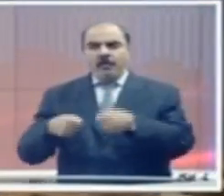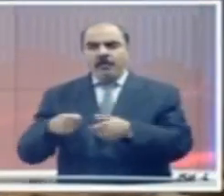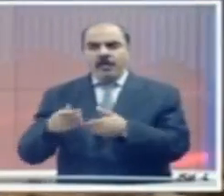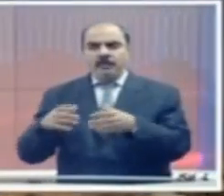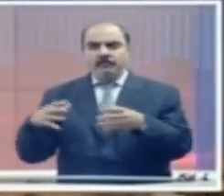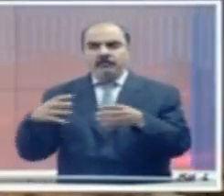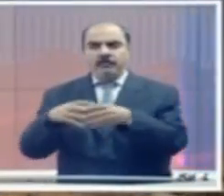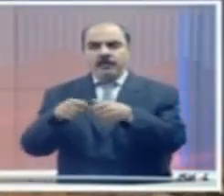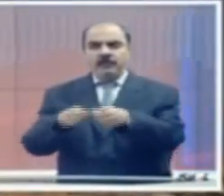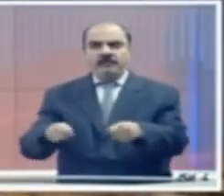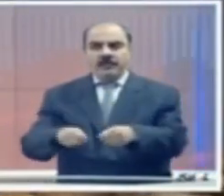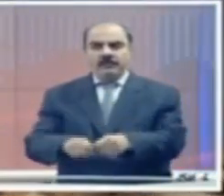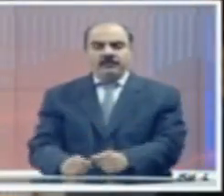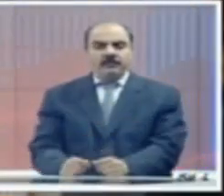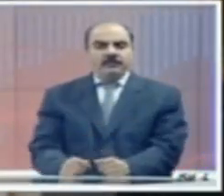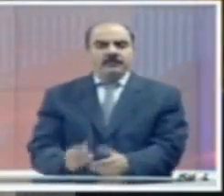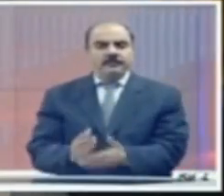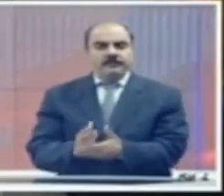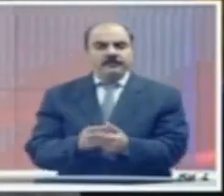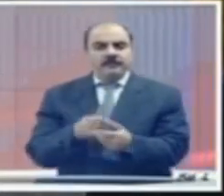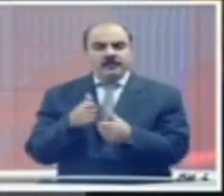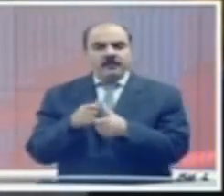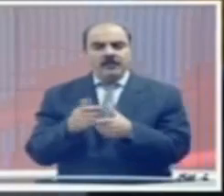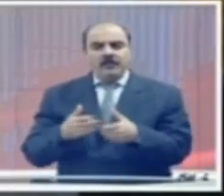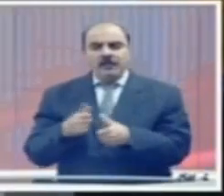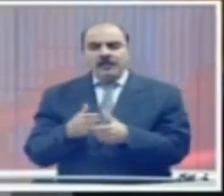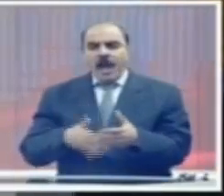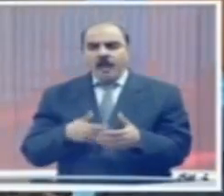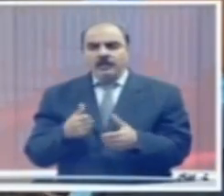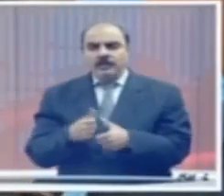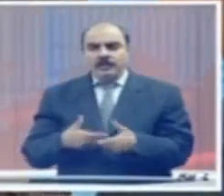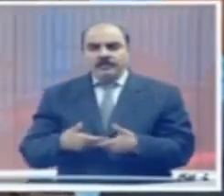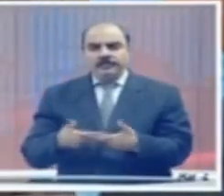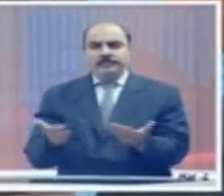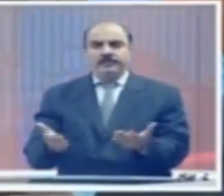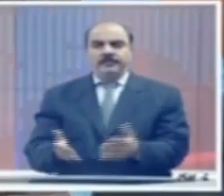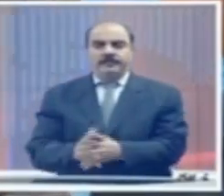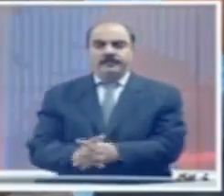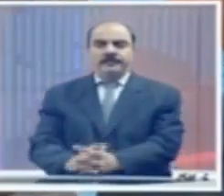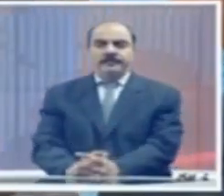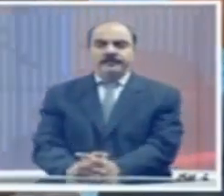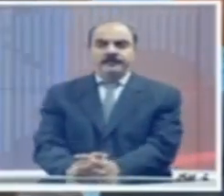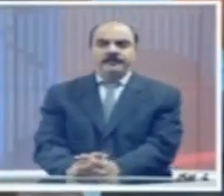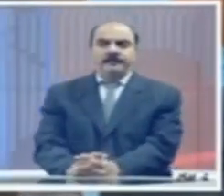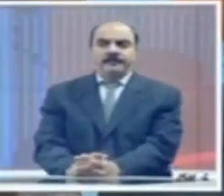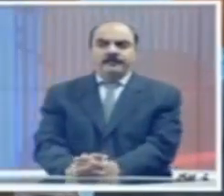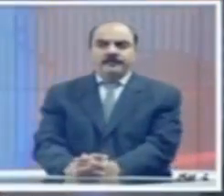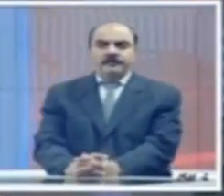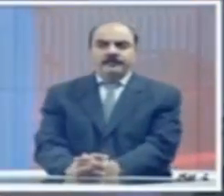فقط من انفجار المرفأ وبحث الاحتياجات الجديدة.